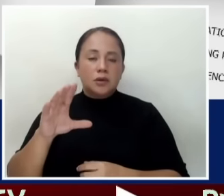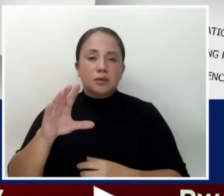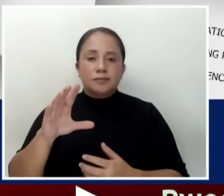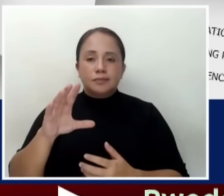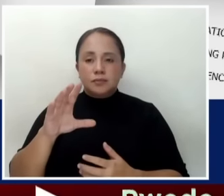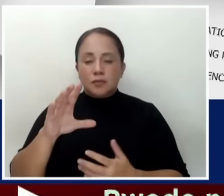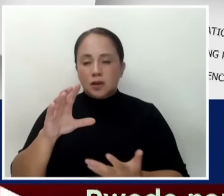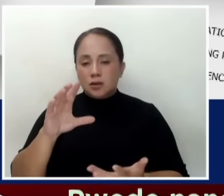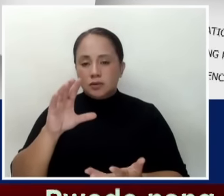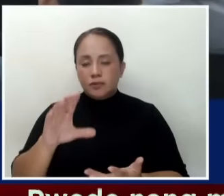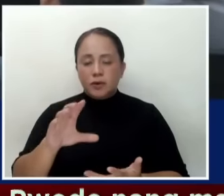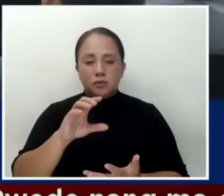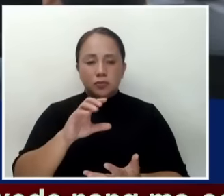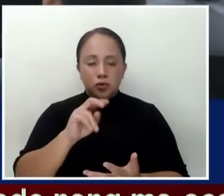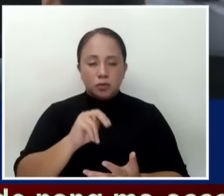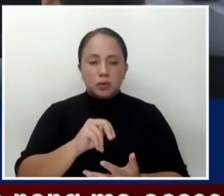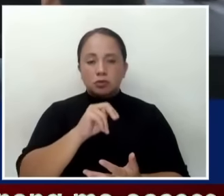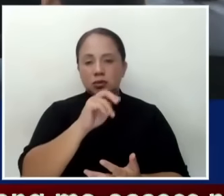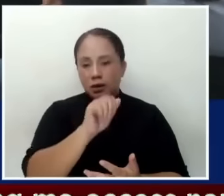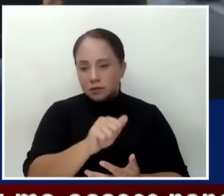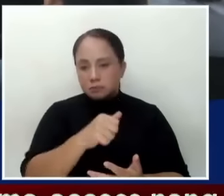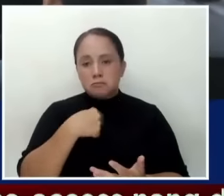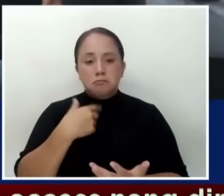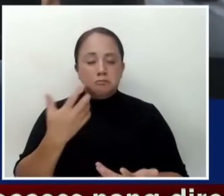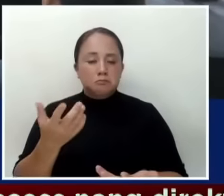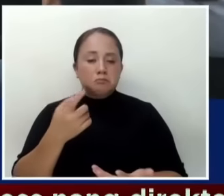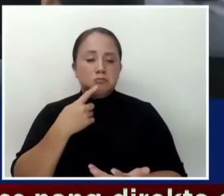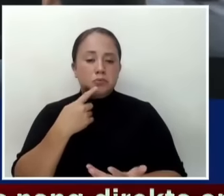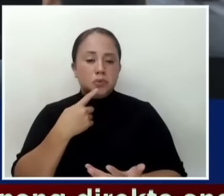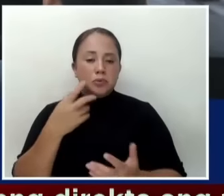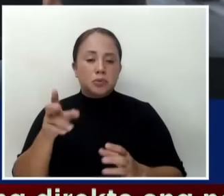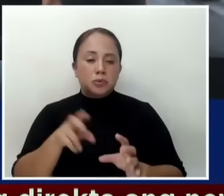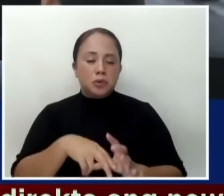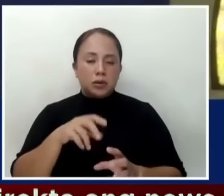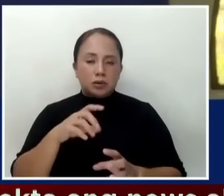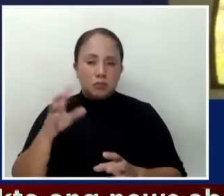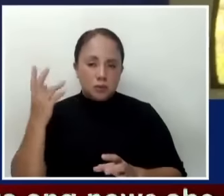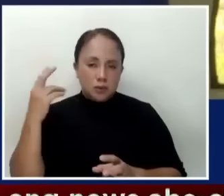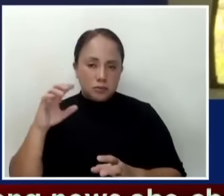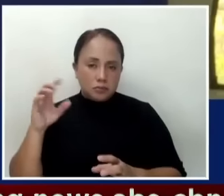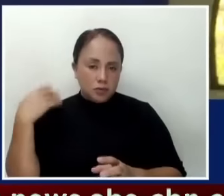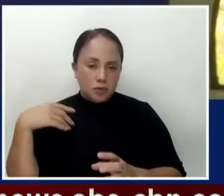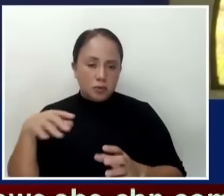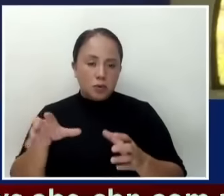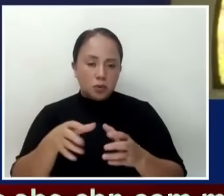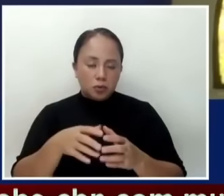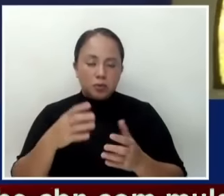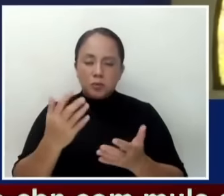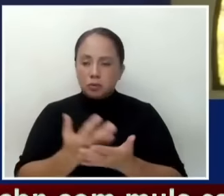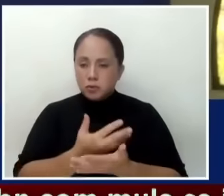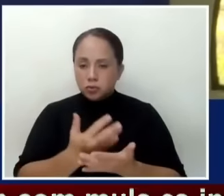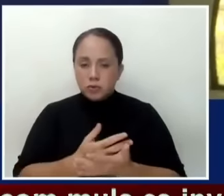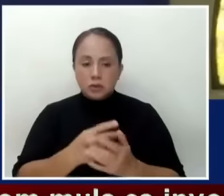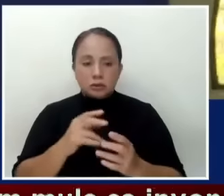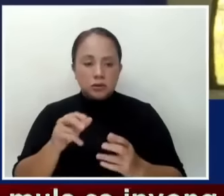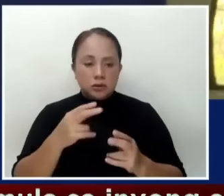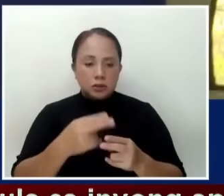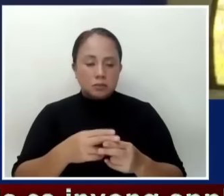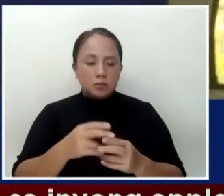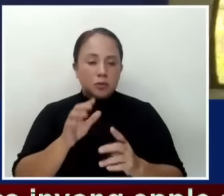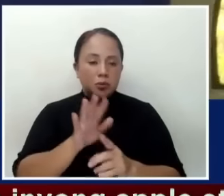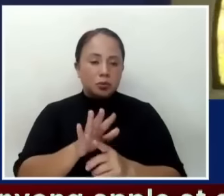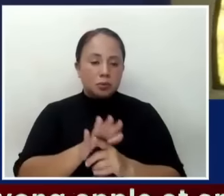ang isasama sa balota. Kabilang sa mga sasabak ang mga dati ng grupo, mga ilang bago at may kapangalang sikat na pamagat na